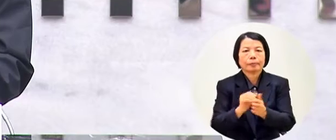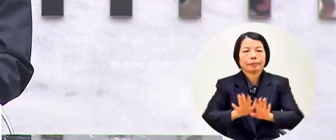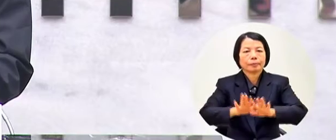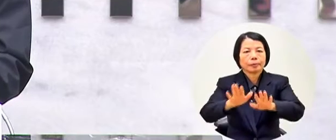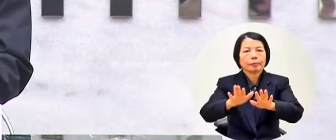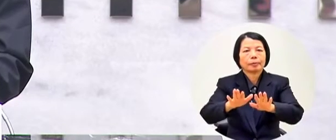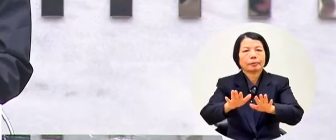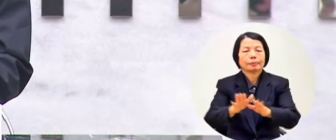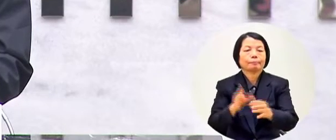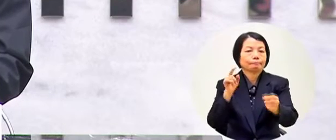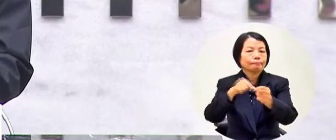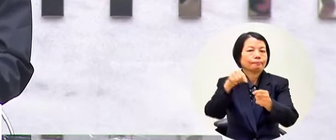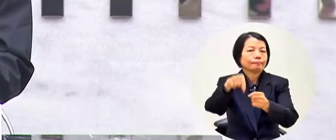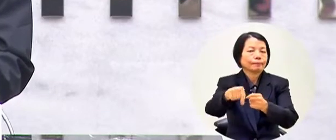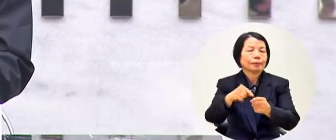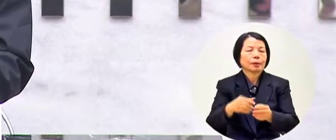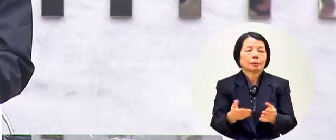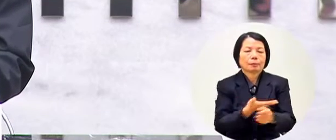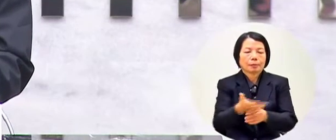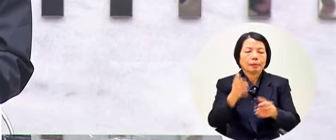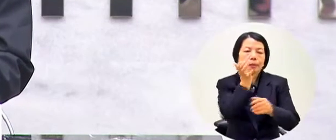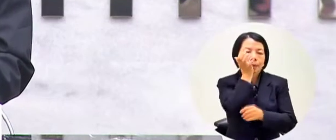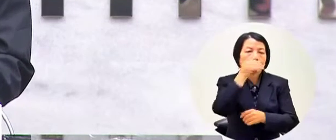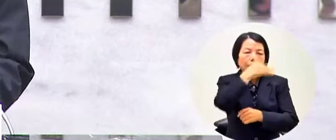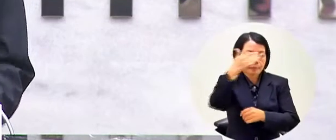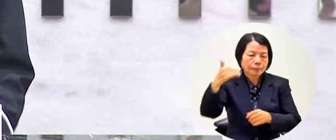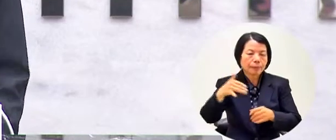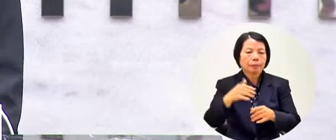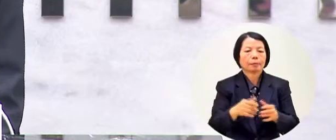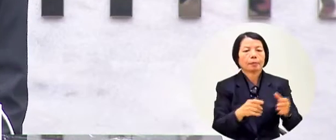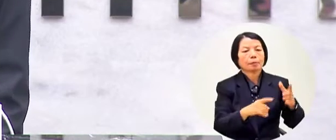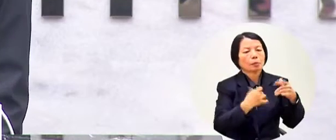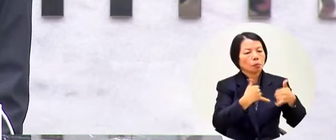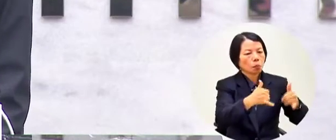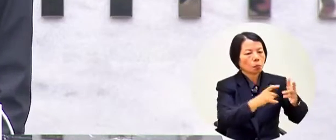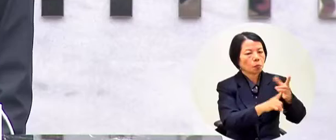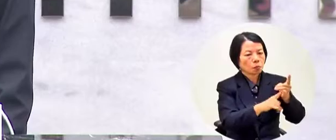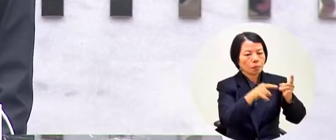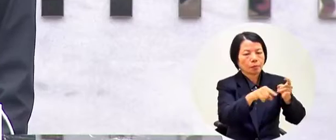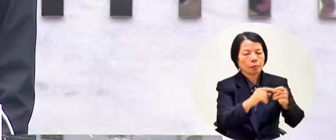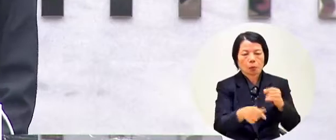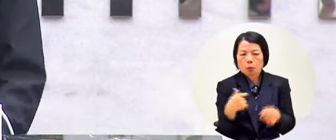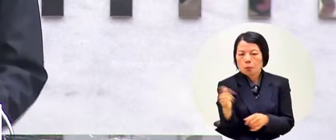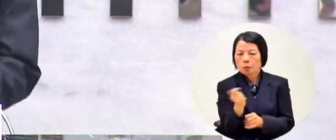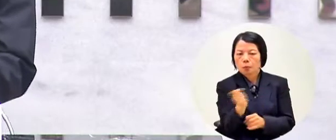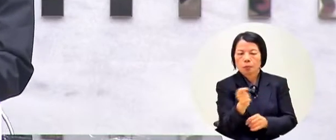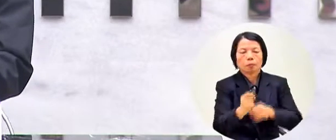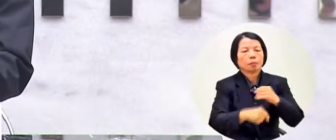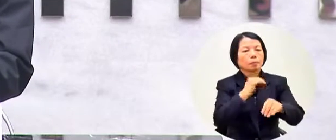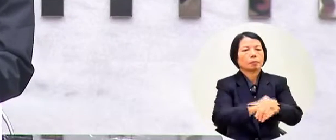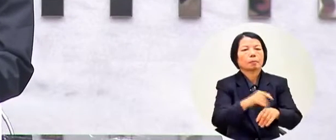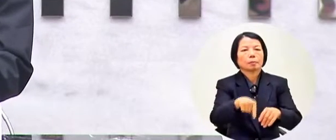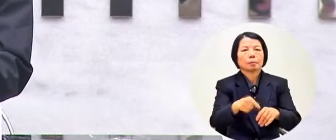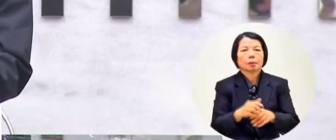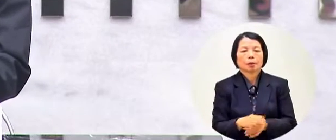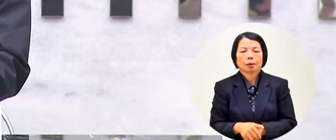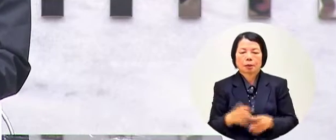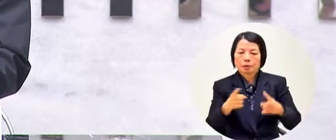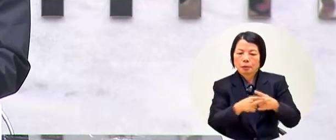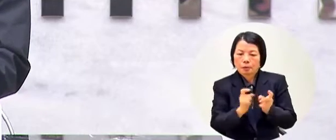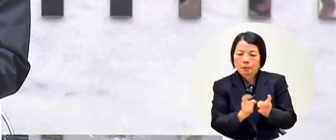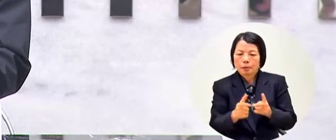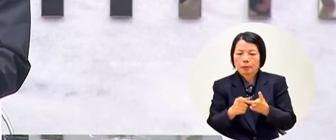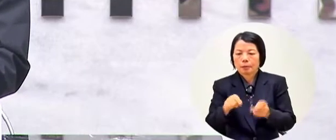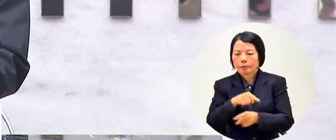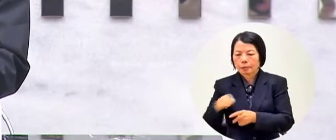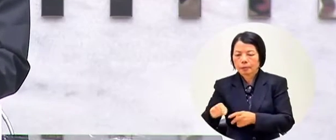鹿竹延伸线可以加速推动完成，并同意捷运由小港延伸至林园， 让